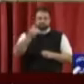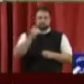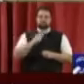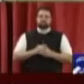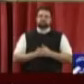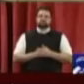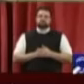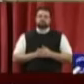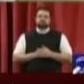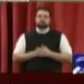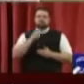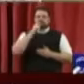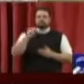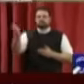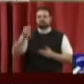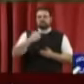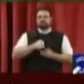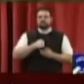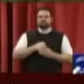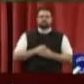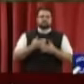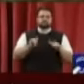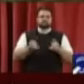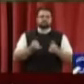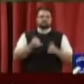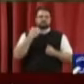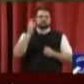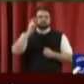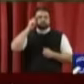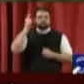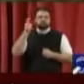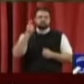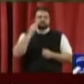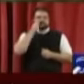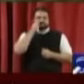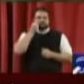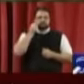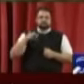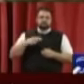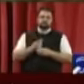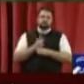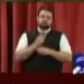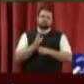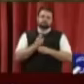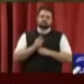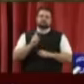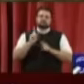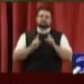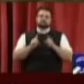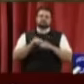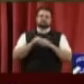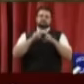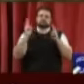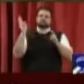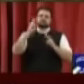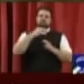faci dacă îl crezi inconștient? Ei, când sunt inconștient, cum spune și în Biblie, dacă e greșeală, nu e păcat. Păcat